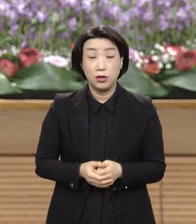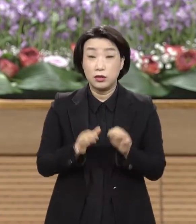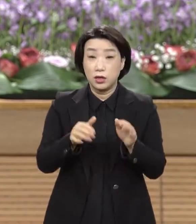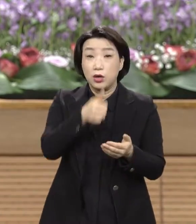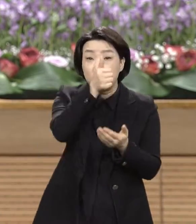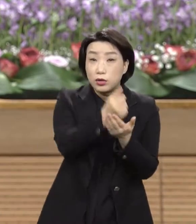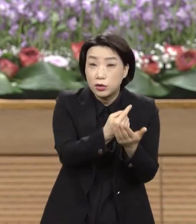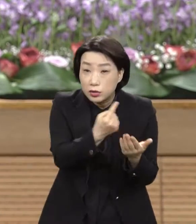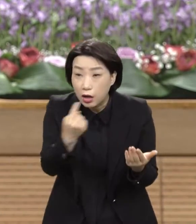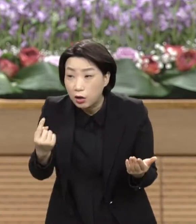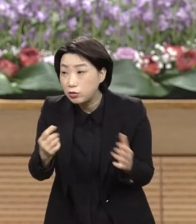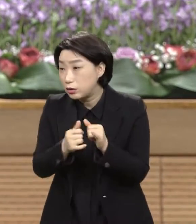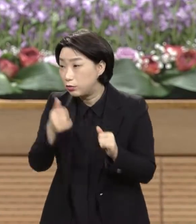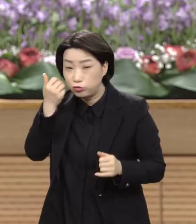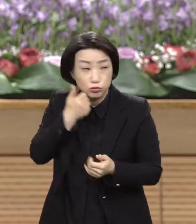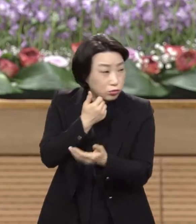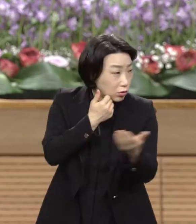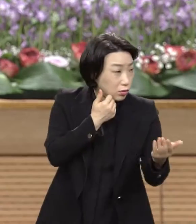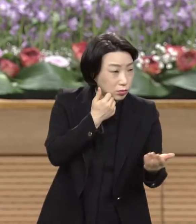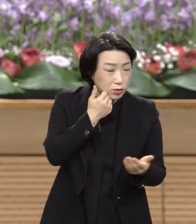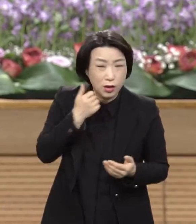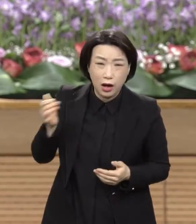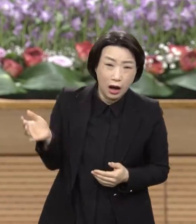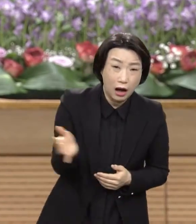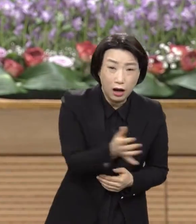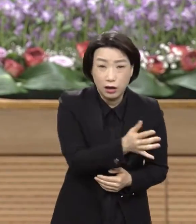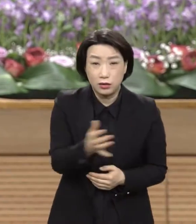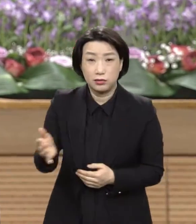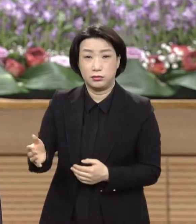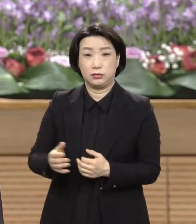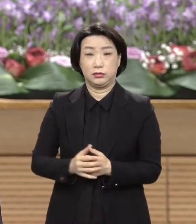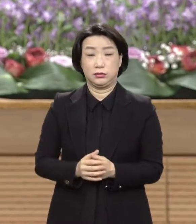죄에서 벗어날 자는 아무도 없어?